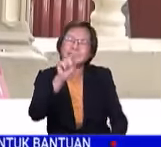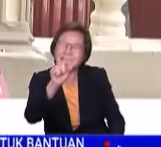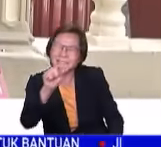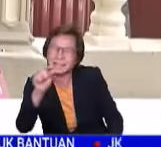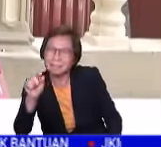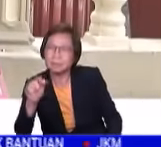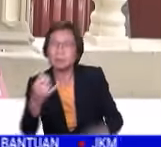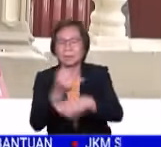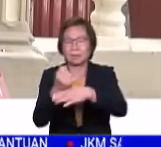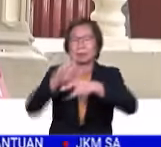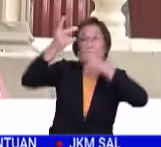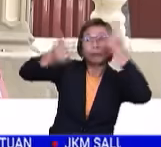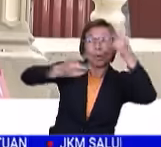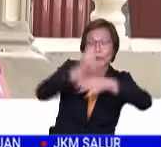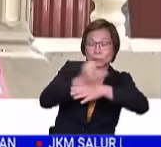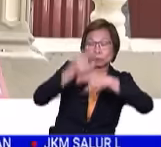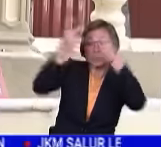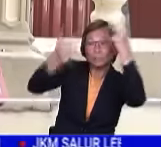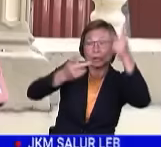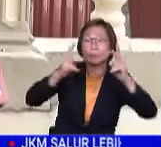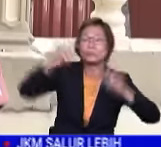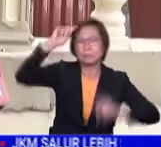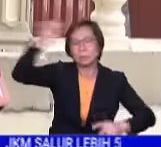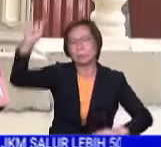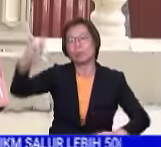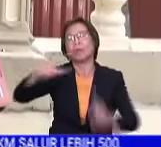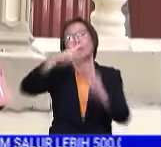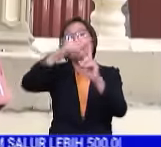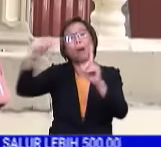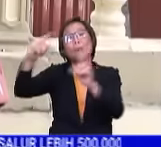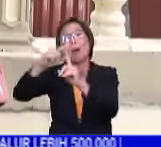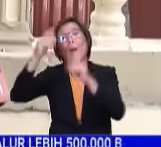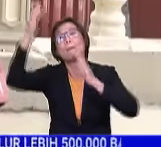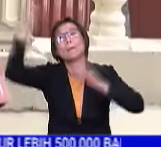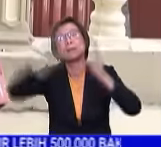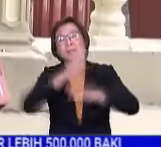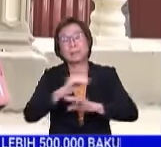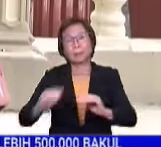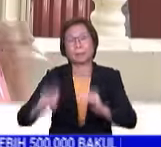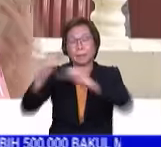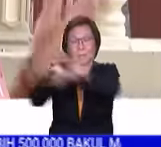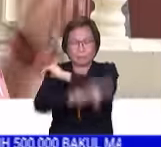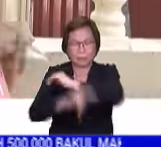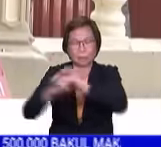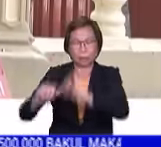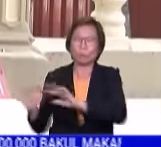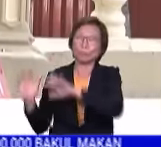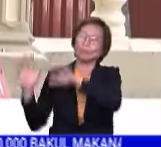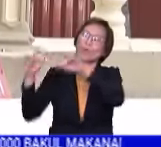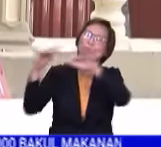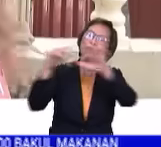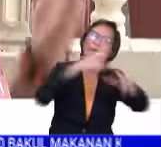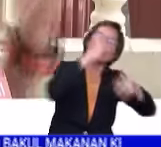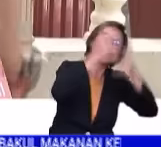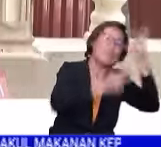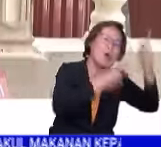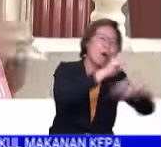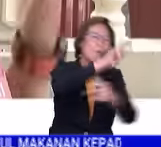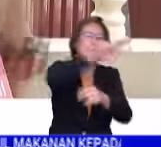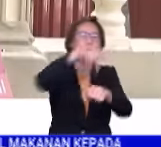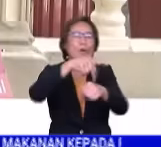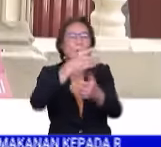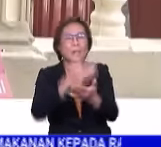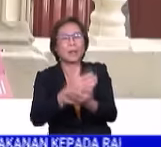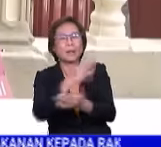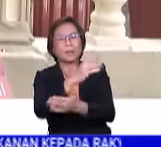industri pelancongan dalam negeri Terengganu, insyaAllah pelancong-pelancong domestik di peringkat negeri pun boleh pergi ke Pulau Perhentian, boleh pergi ke Pulau Ru